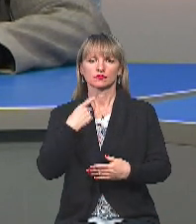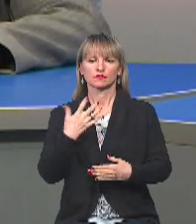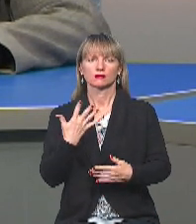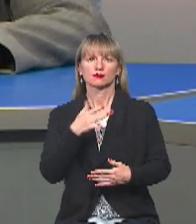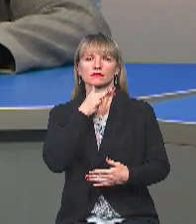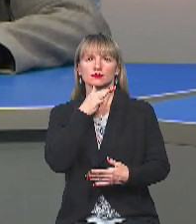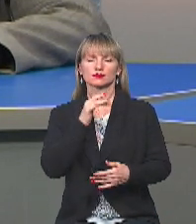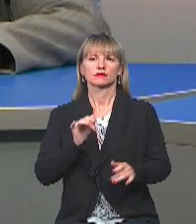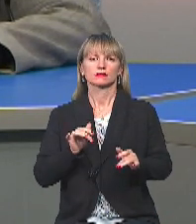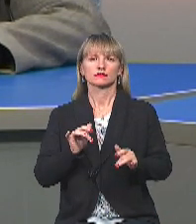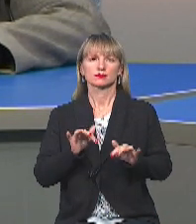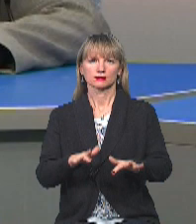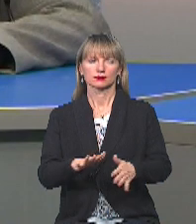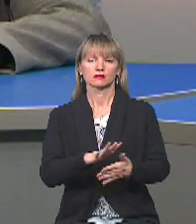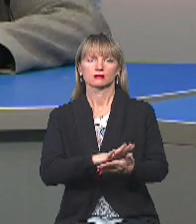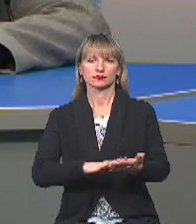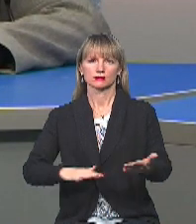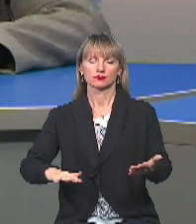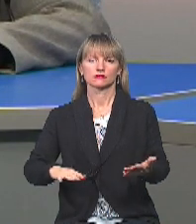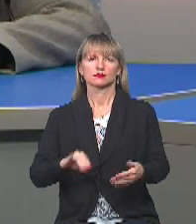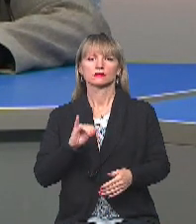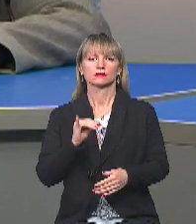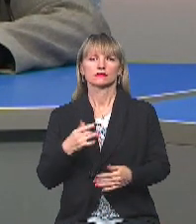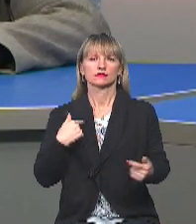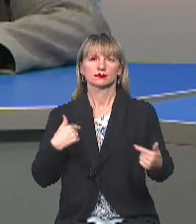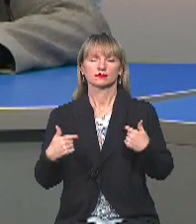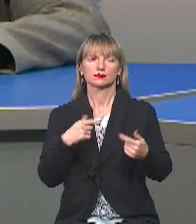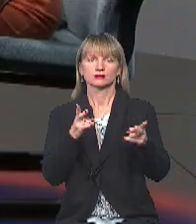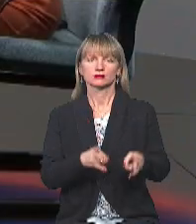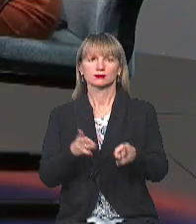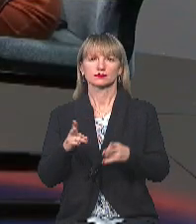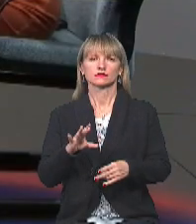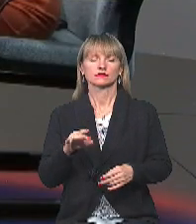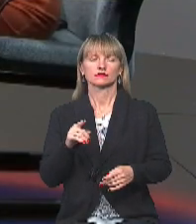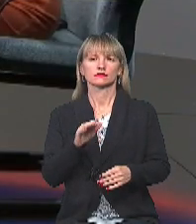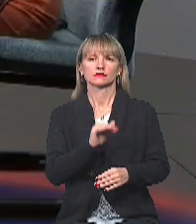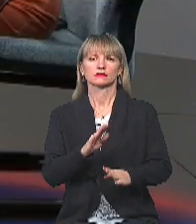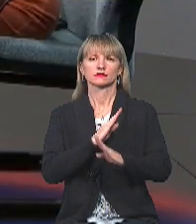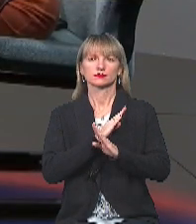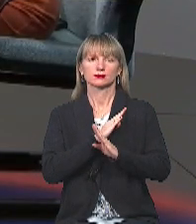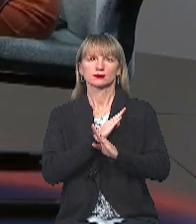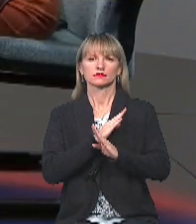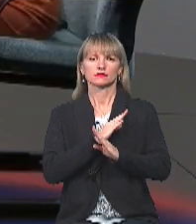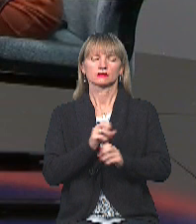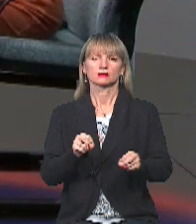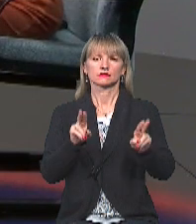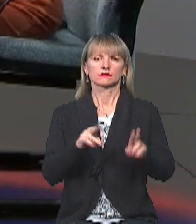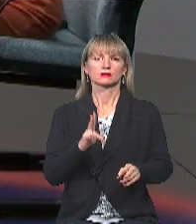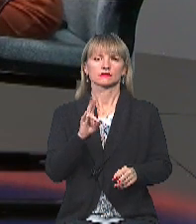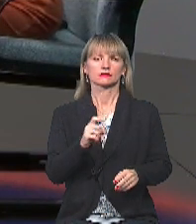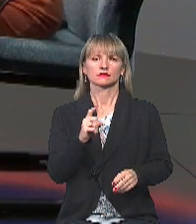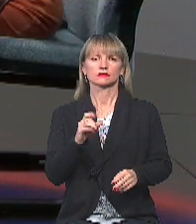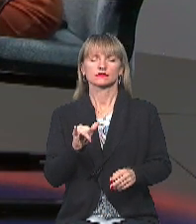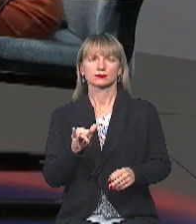років справи тривають. І постраждалих бійців загиблих Кіровоградського спецназу, їхні